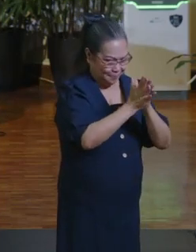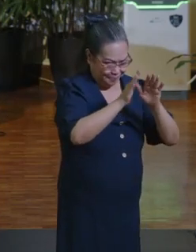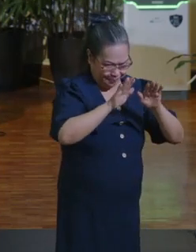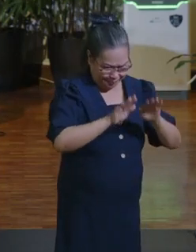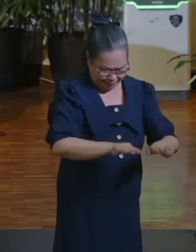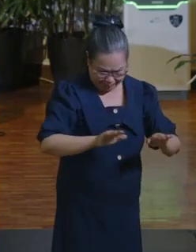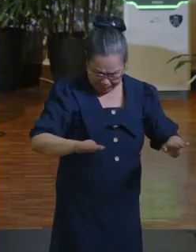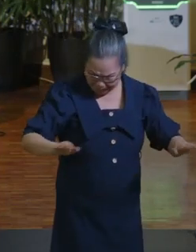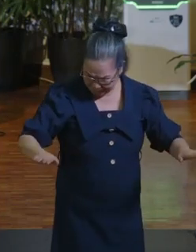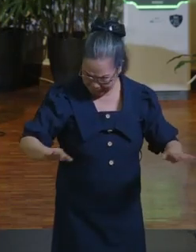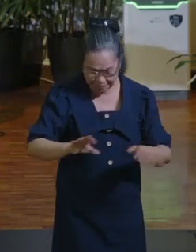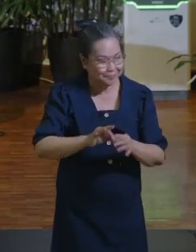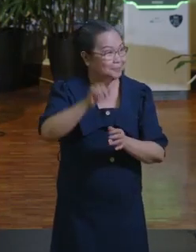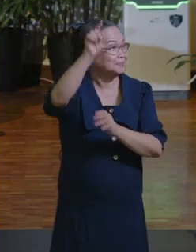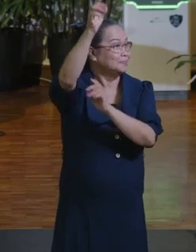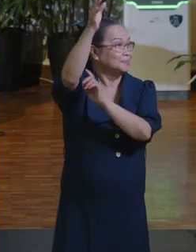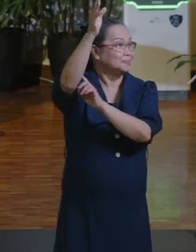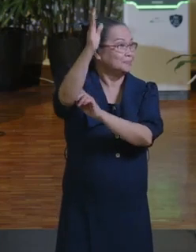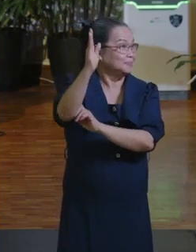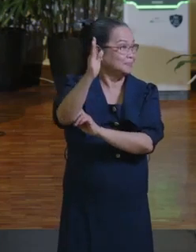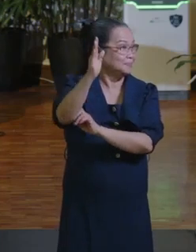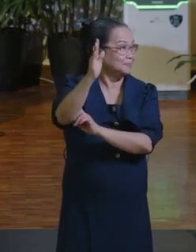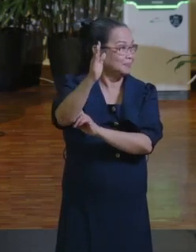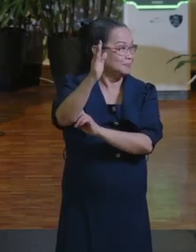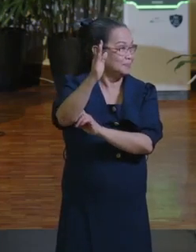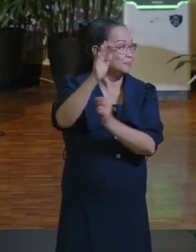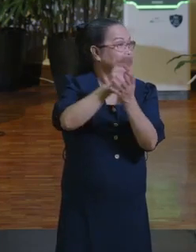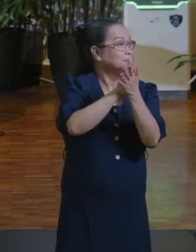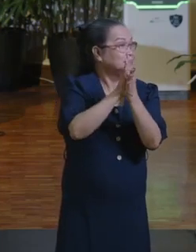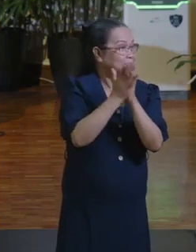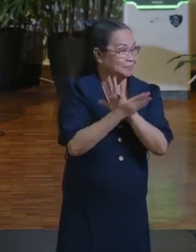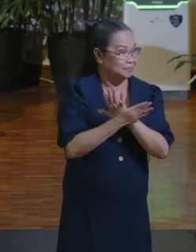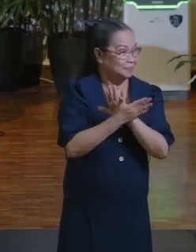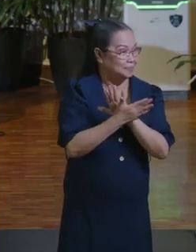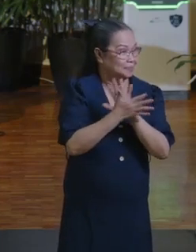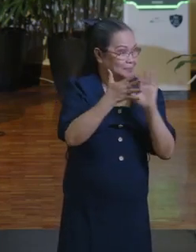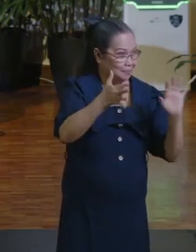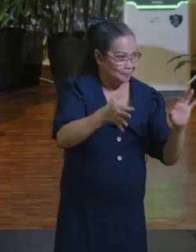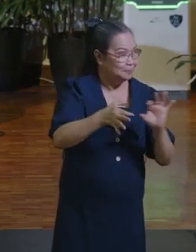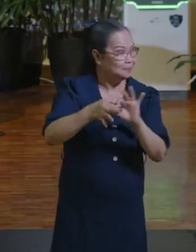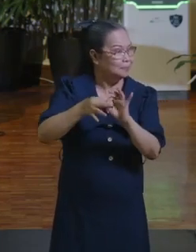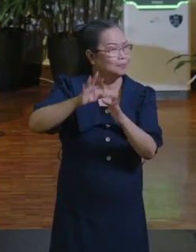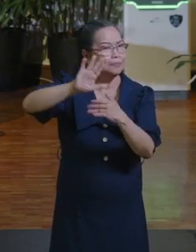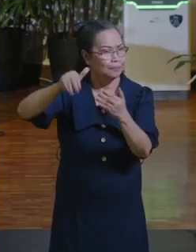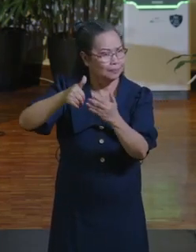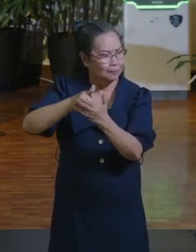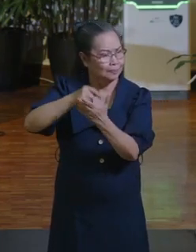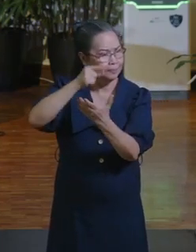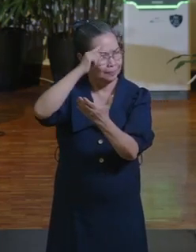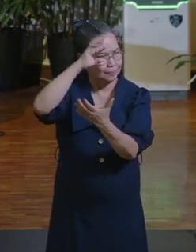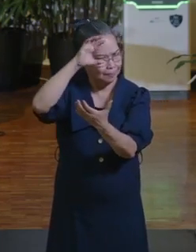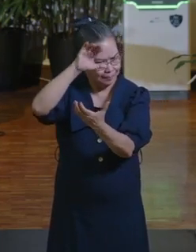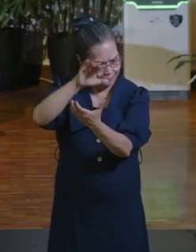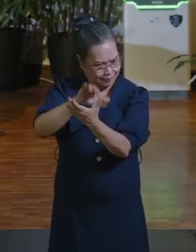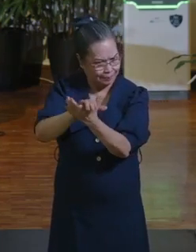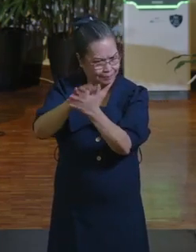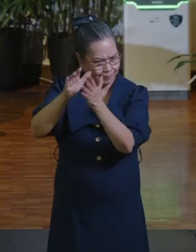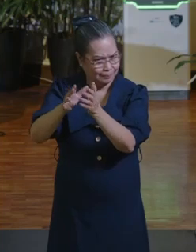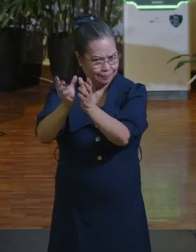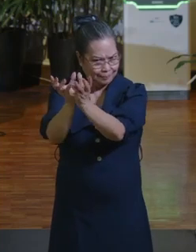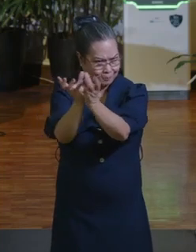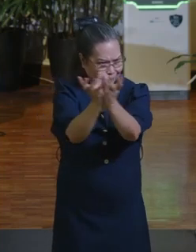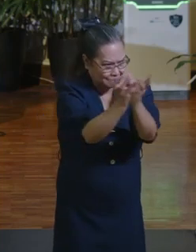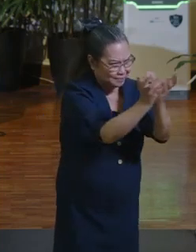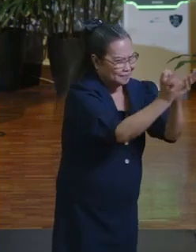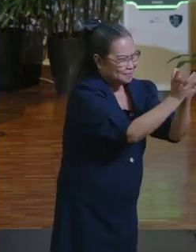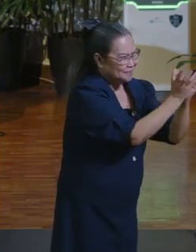becoming the sons of God, pagiging kaisa ng lahat ng mananampalataya, one with all